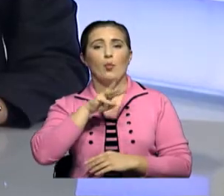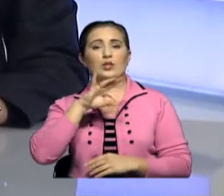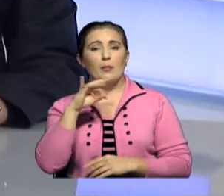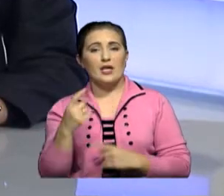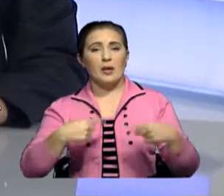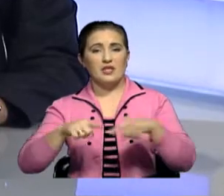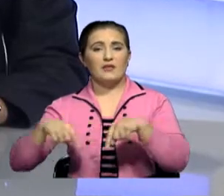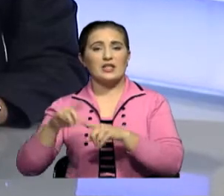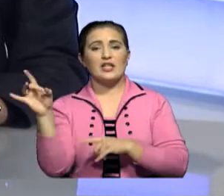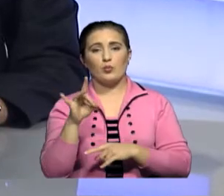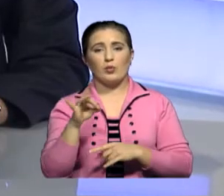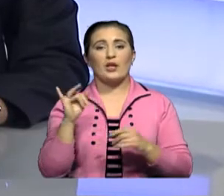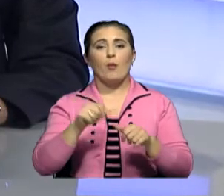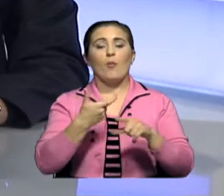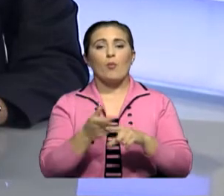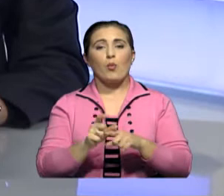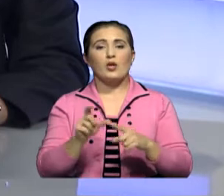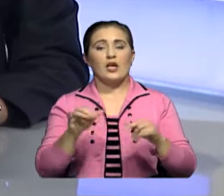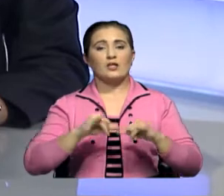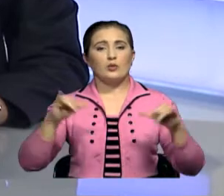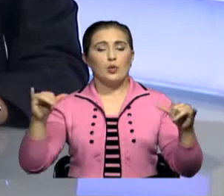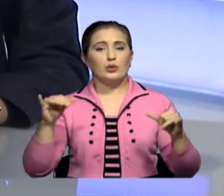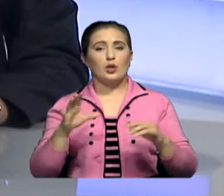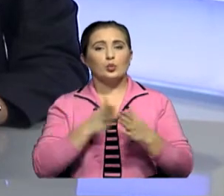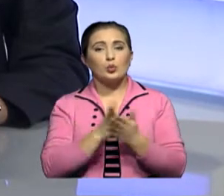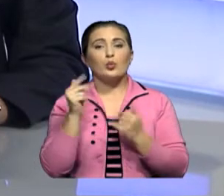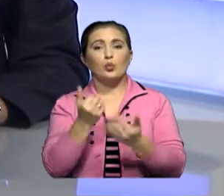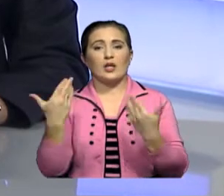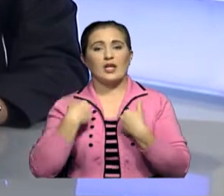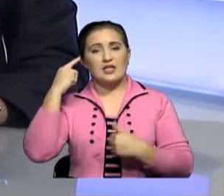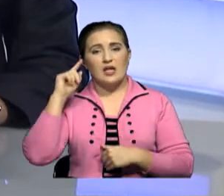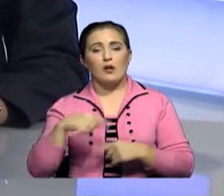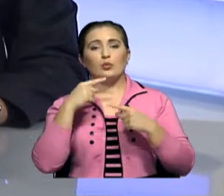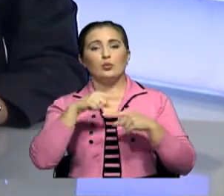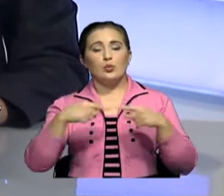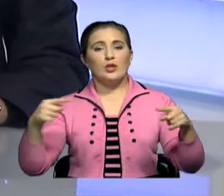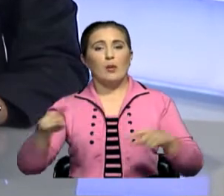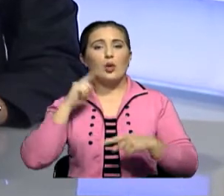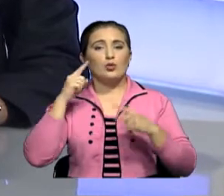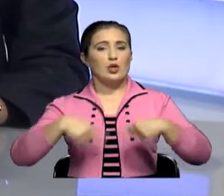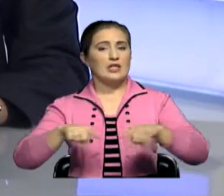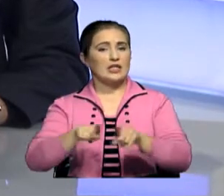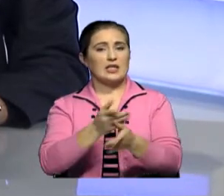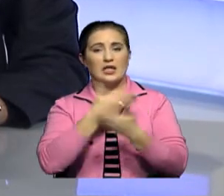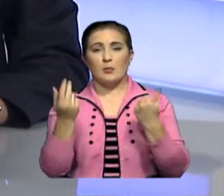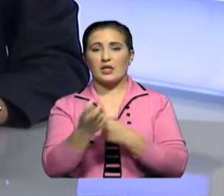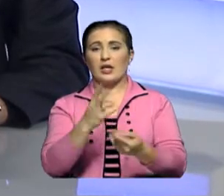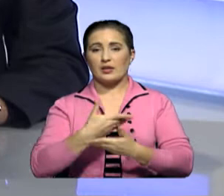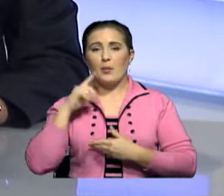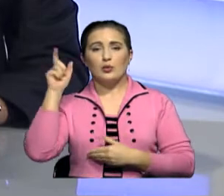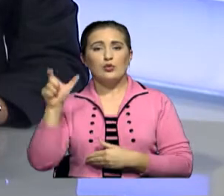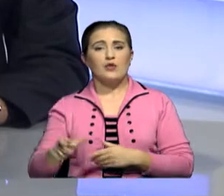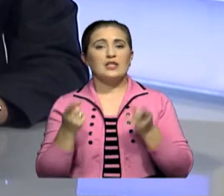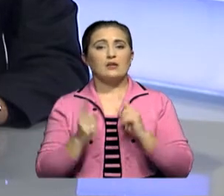республики более разветвленной структуры но насколько явно сегодня других молодежных организаций нет приятно молодой человек действительно